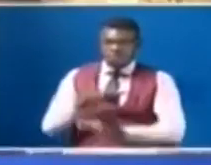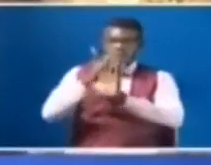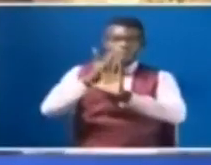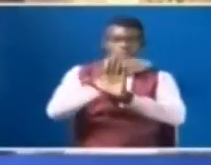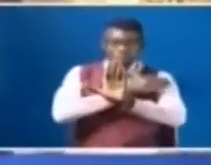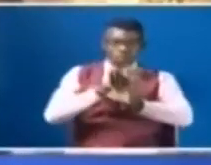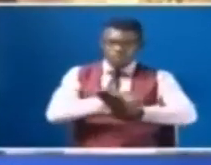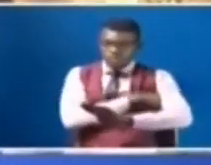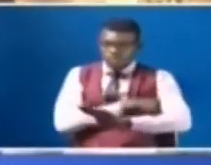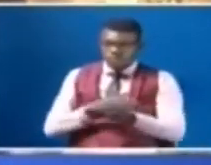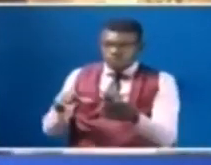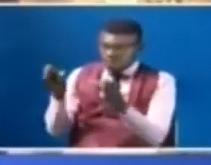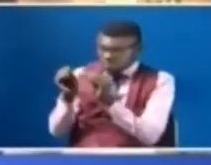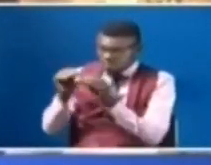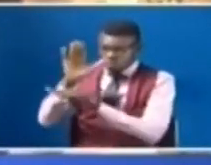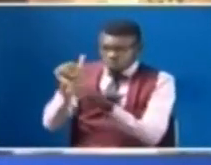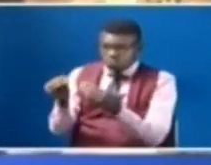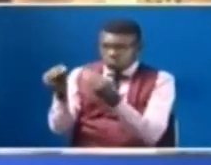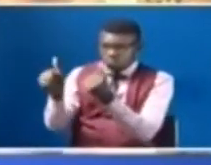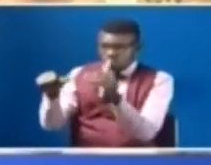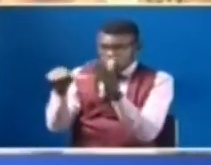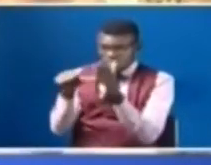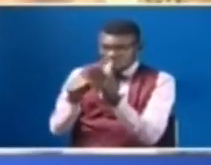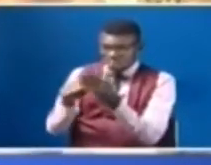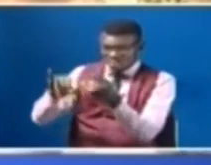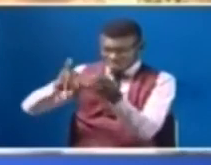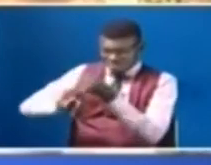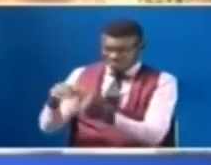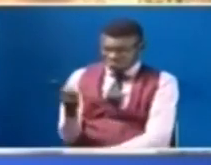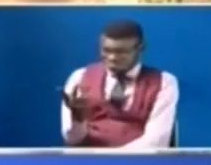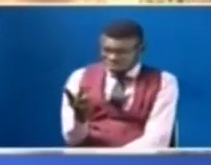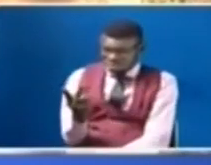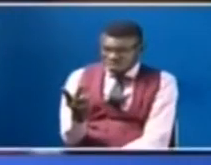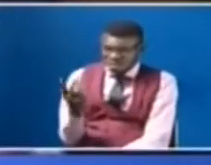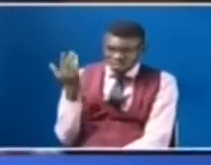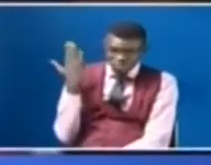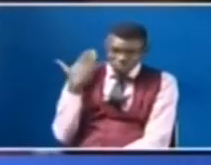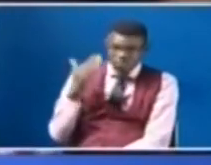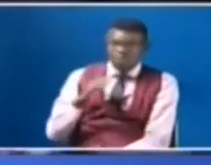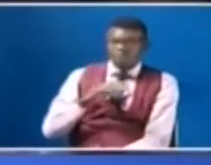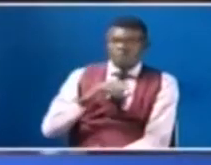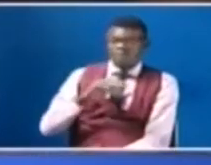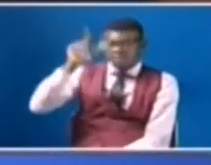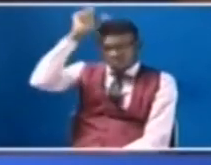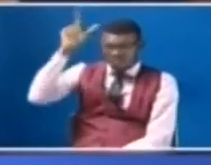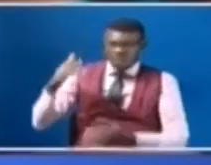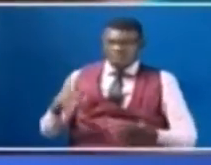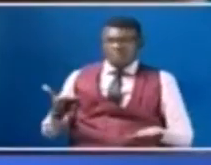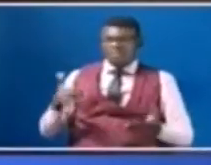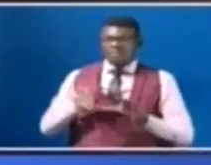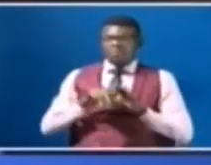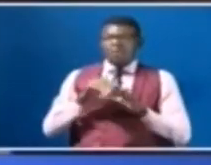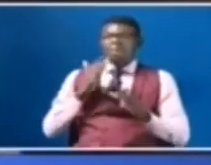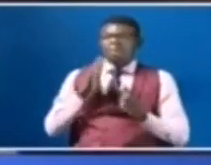cha dharura kwa kusudi la kuziba ufa kwenye ndoa hii, kulikuwepo mpango wa wanakijiji kuwatimua wawili hawa iwapo